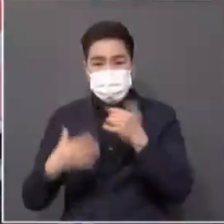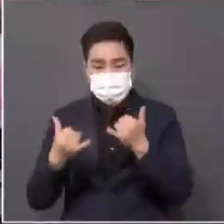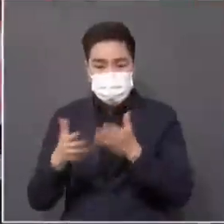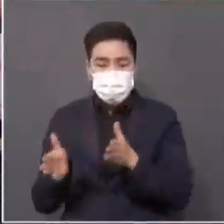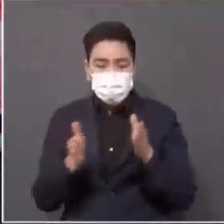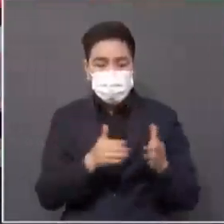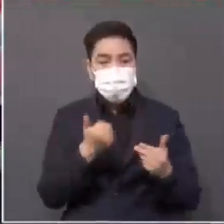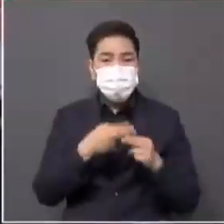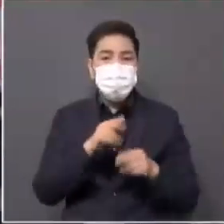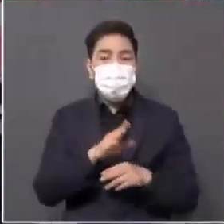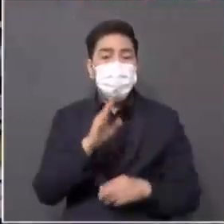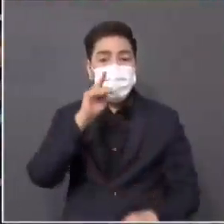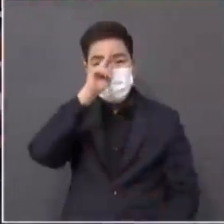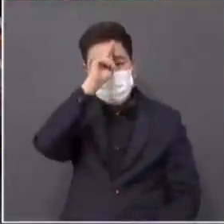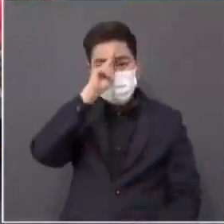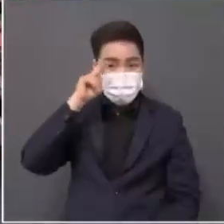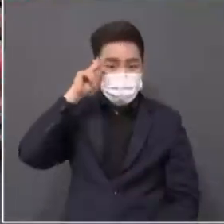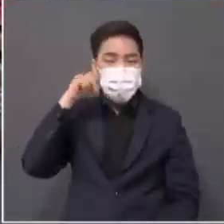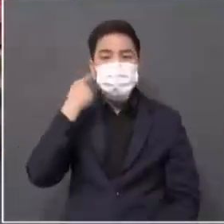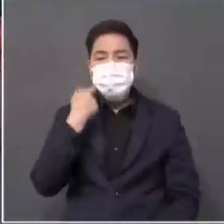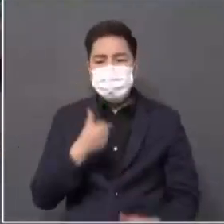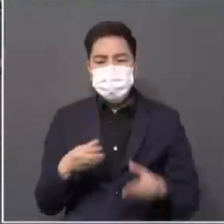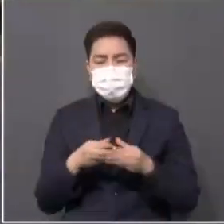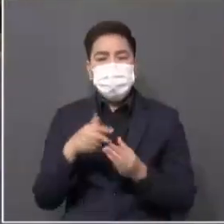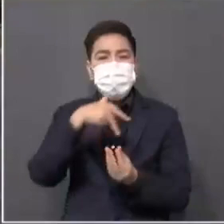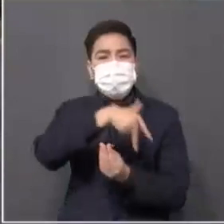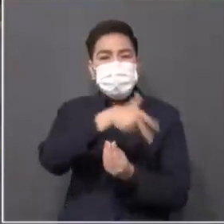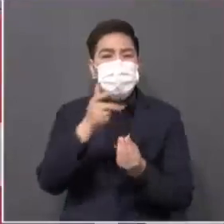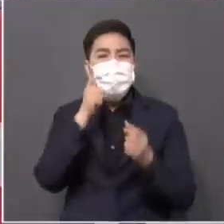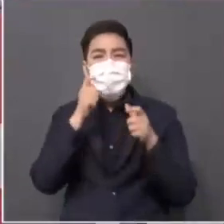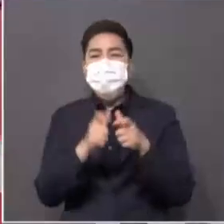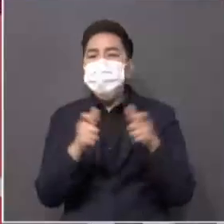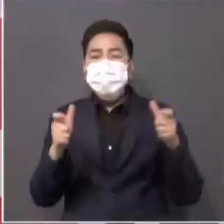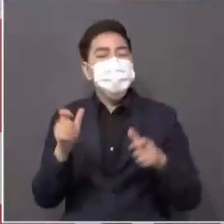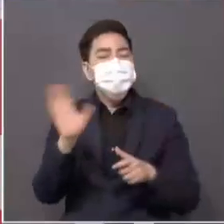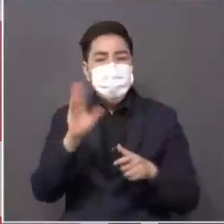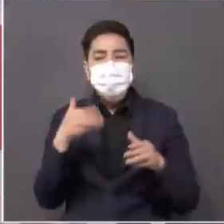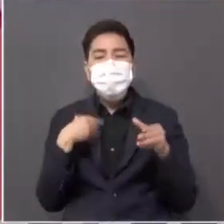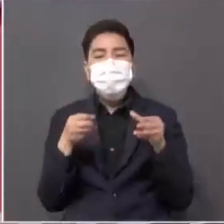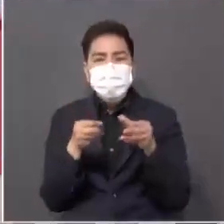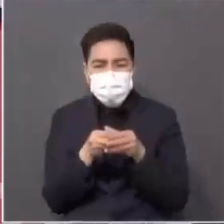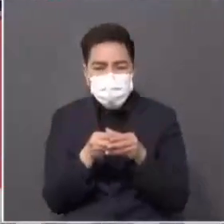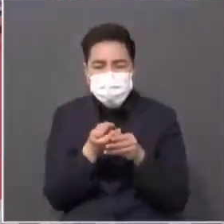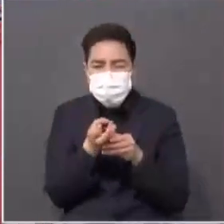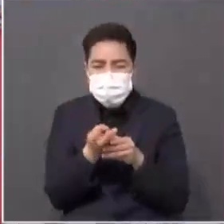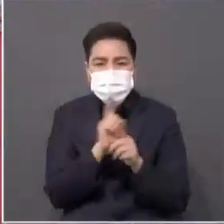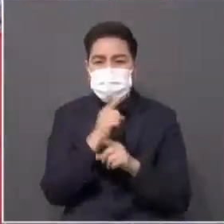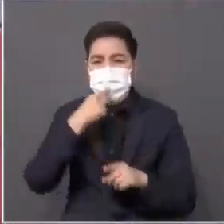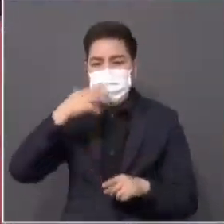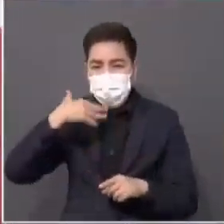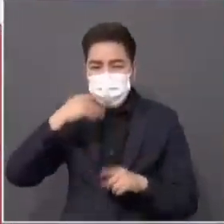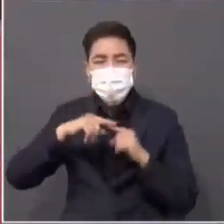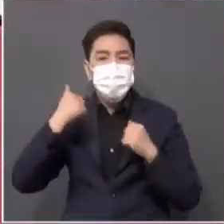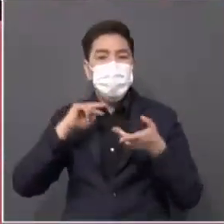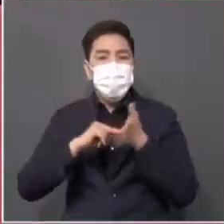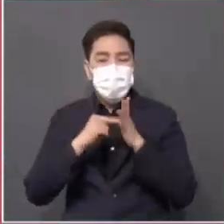ทางด้านของคุณหนูนากาญจนาค่ะบอกว่าพรรคชาติไทยเนี่ยไม่ใช่พักใหญ่แต่ว่าเป็นพรรคเล็กพริกขี้หนูนี่แหละถึงจะ